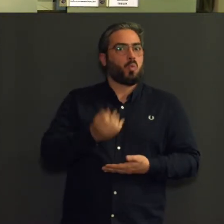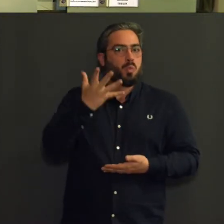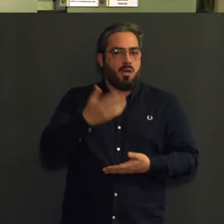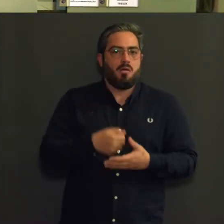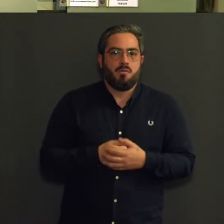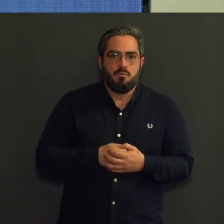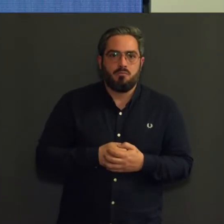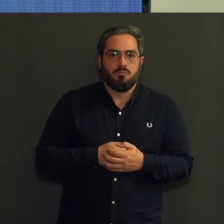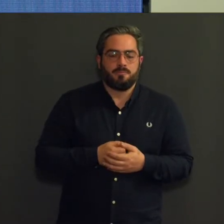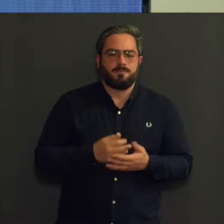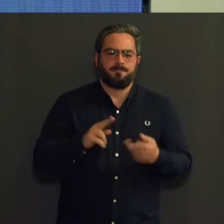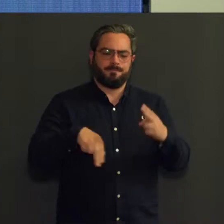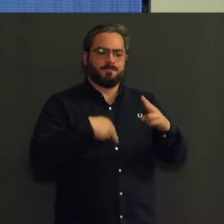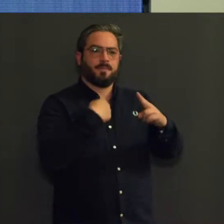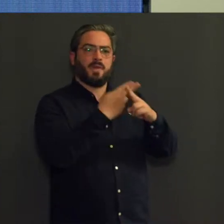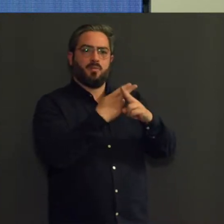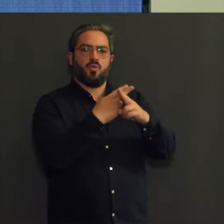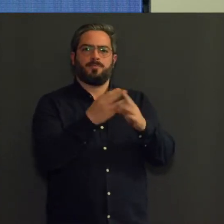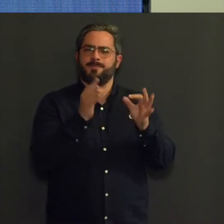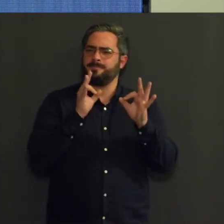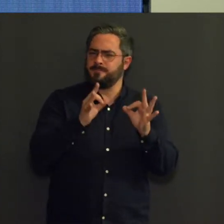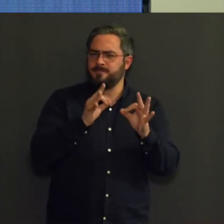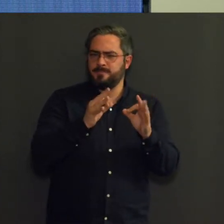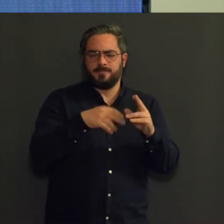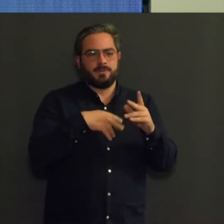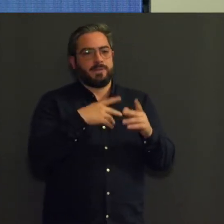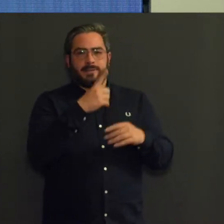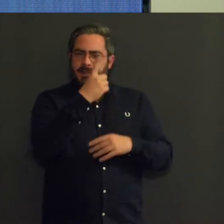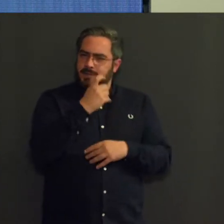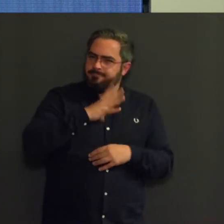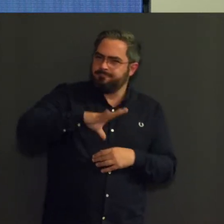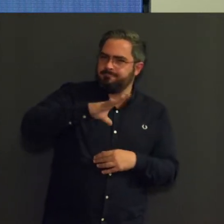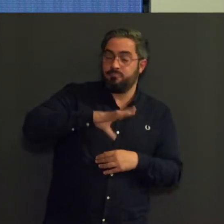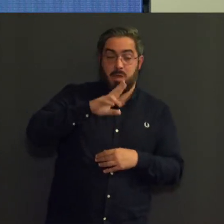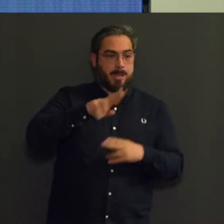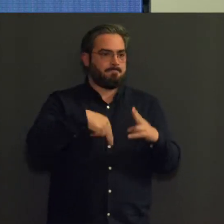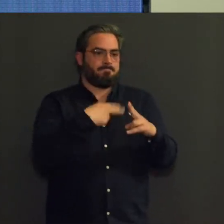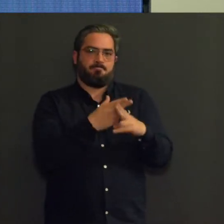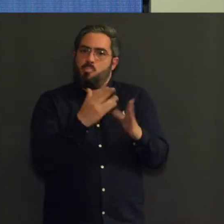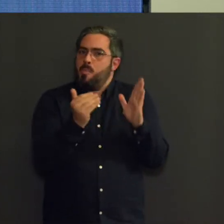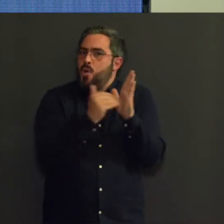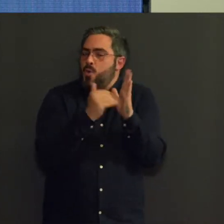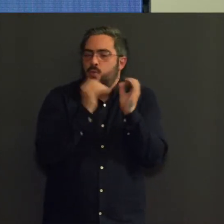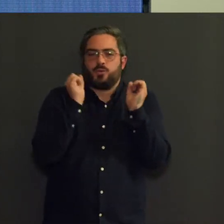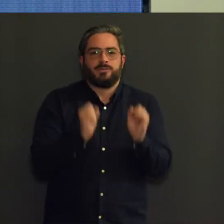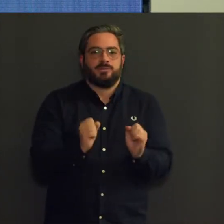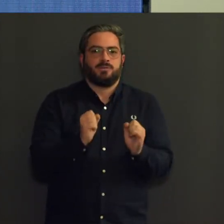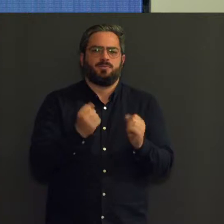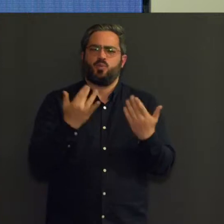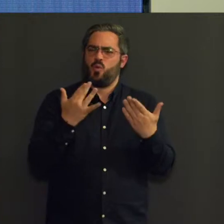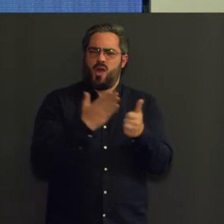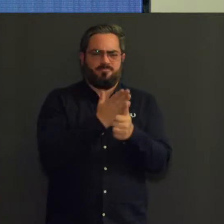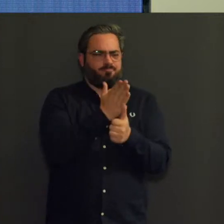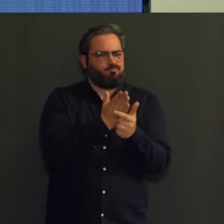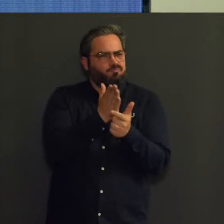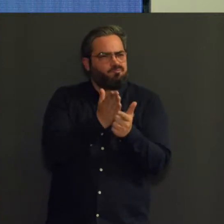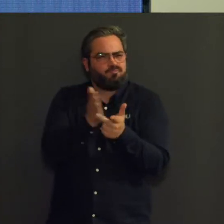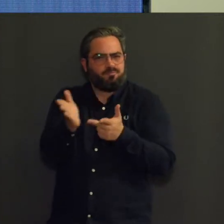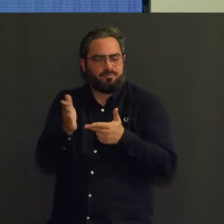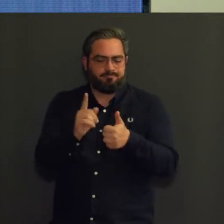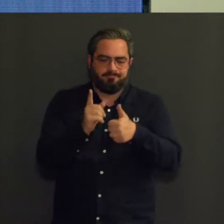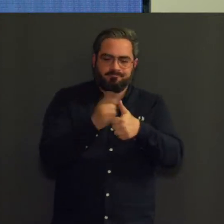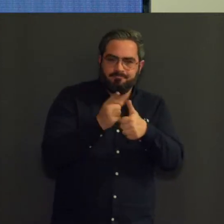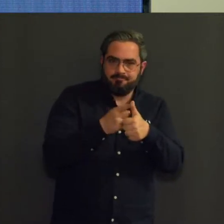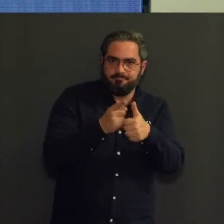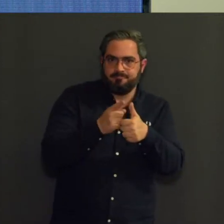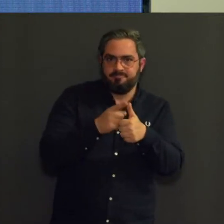Alors, il s'agit là d'une question intéressante, mais qui n'est pas encore résolue. En effet, il y a plusieurs points à considérer. D'une part, il n'y a pas encore une